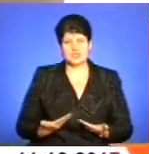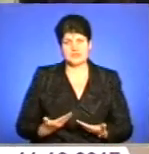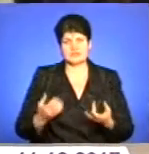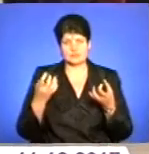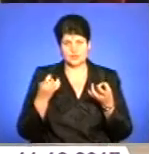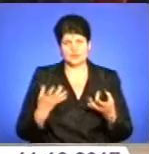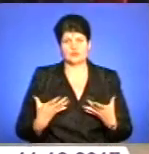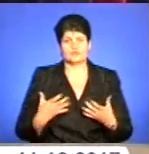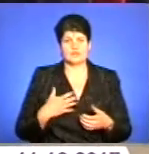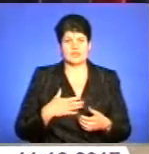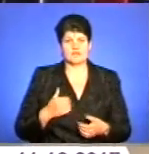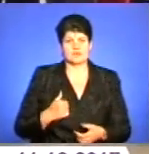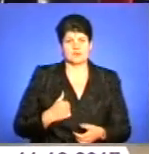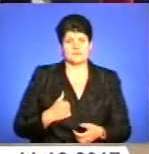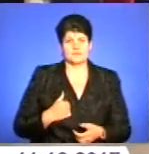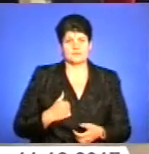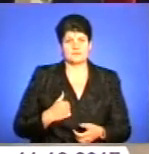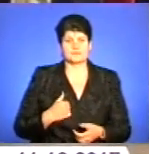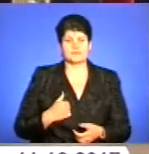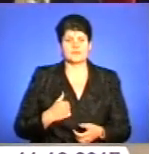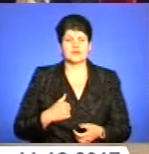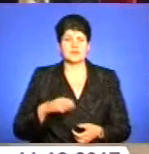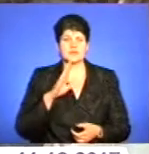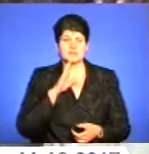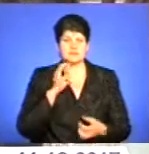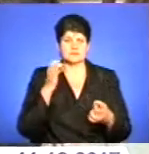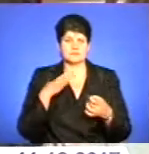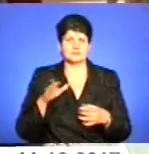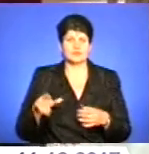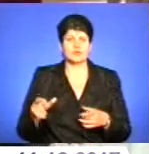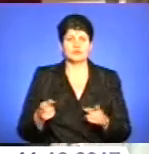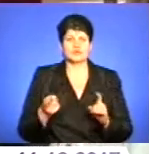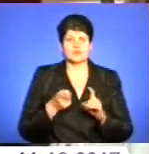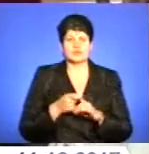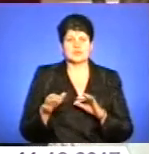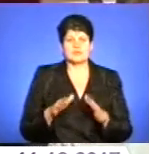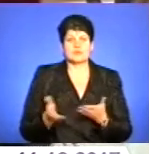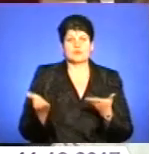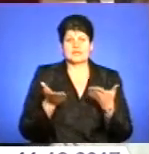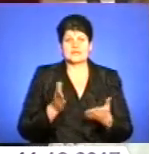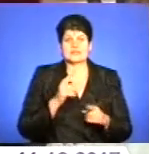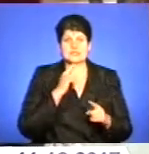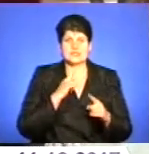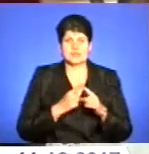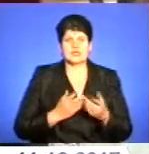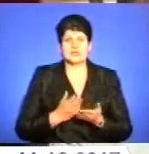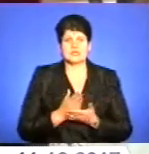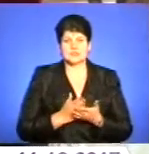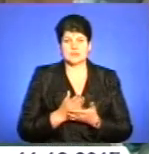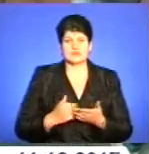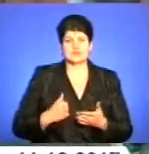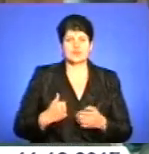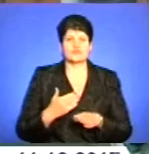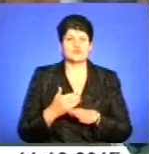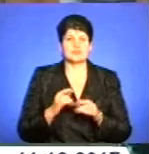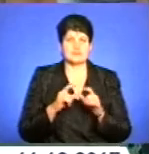буденному наших військових. Мар'яна Герасименко – цивільна. Долучитися до заходу її запросила сестра, яка служить у військовій частині. Сестри з